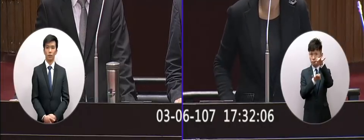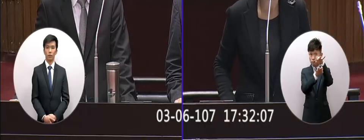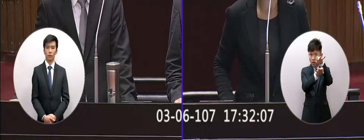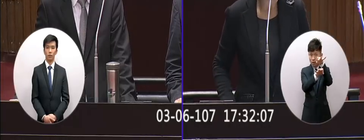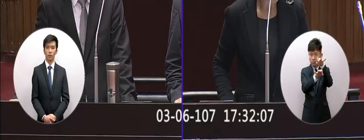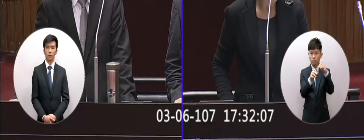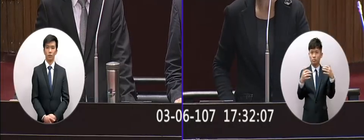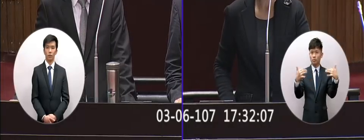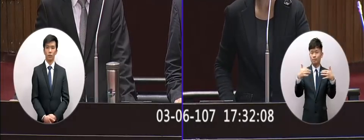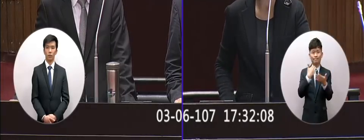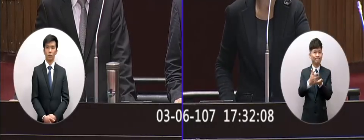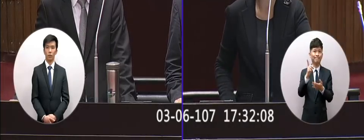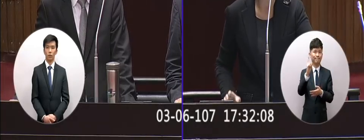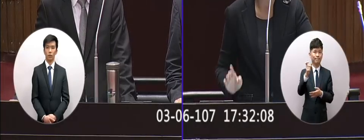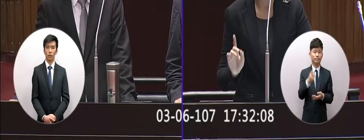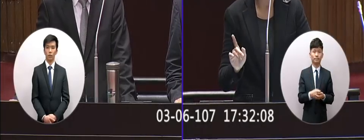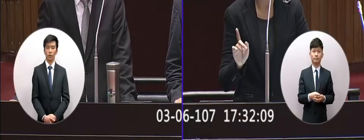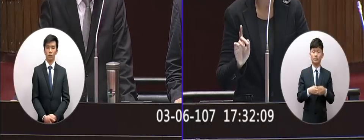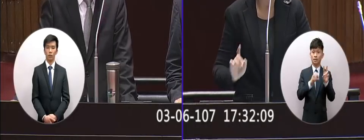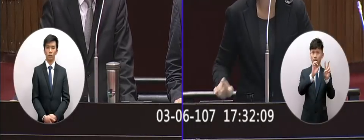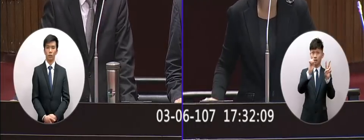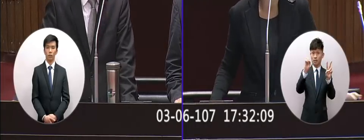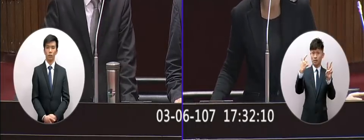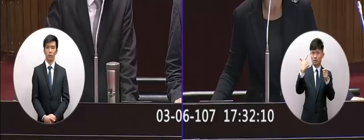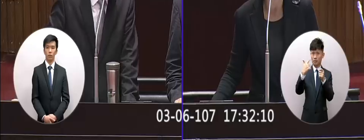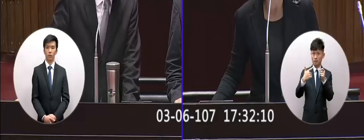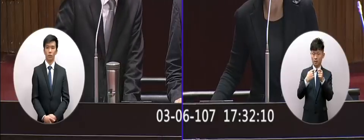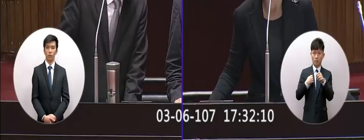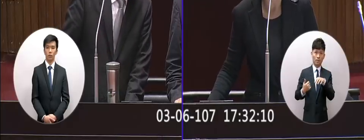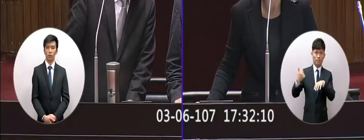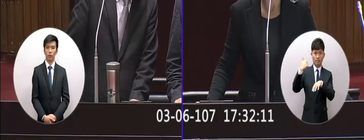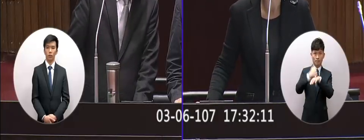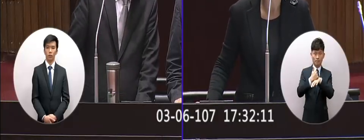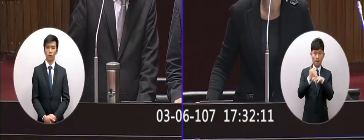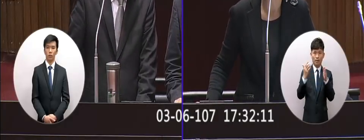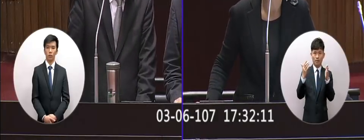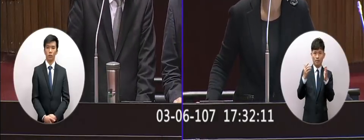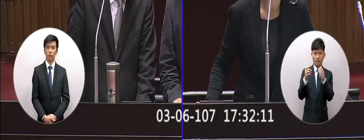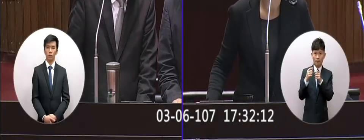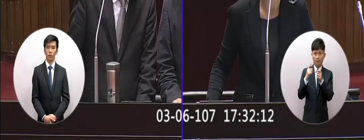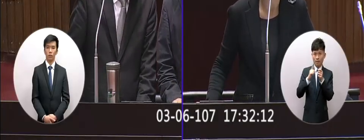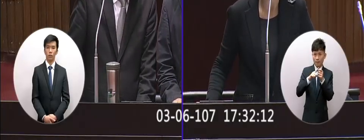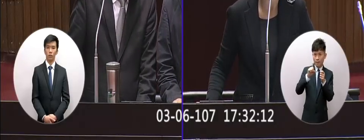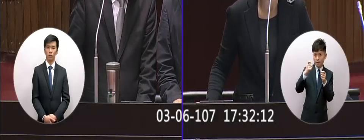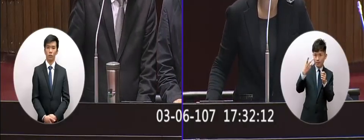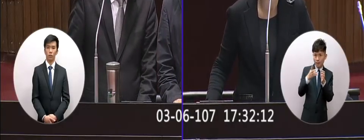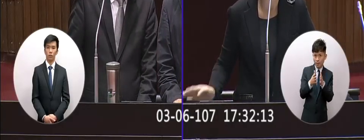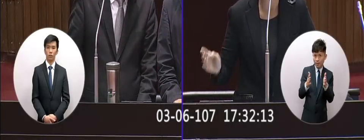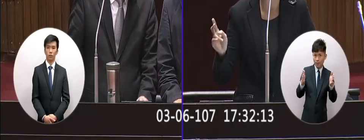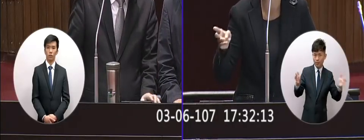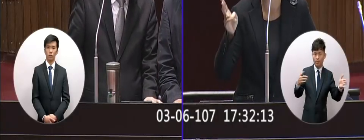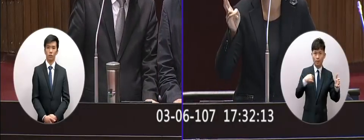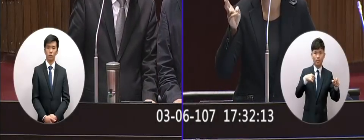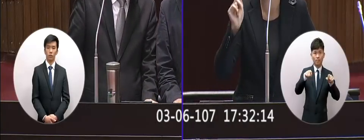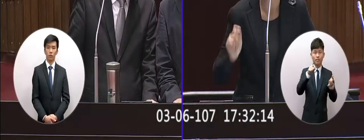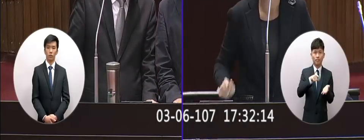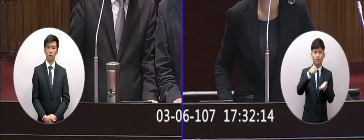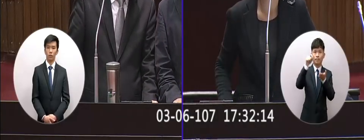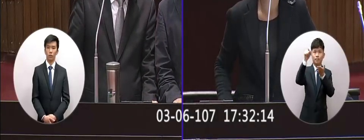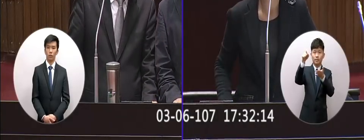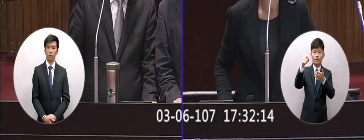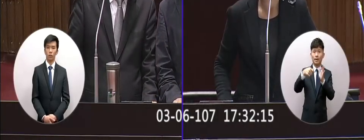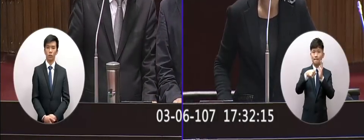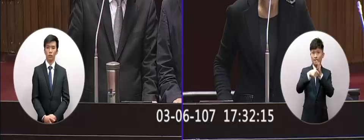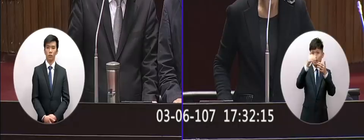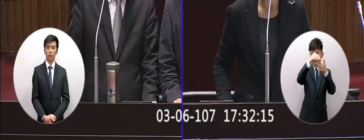办法解决。所以在2016年本席上任之后，整整13年之后，我提案修正的姓名条例第二